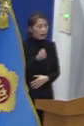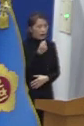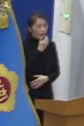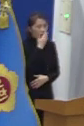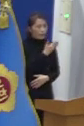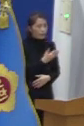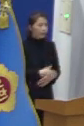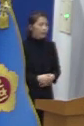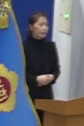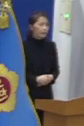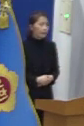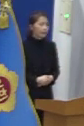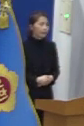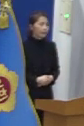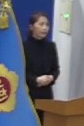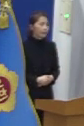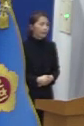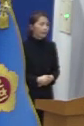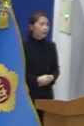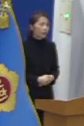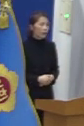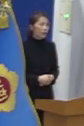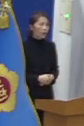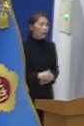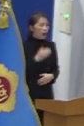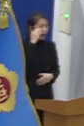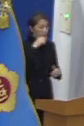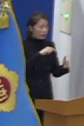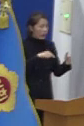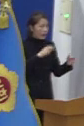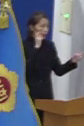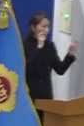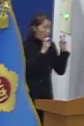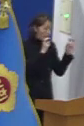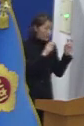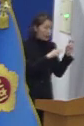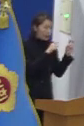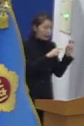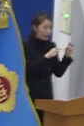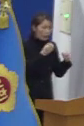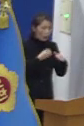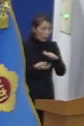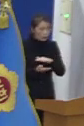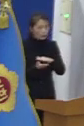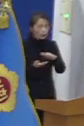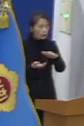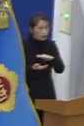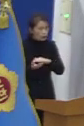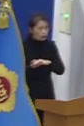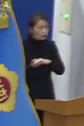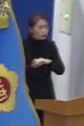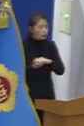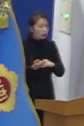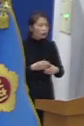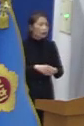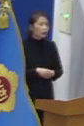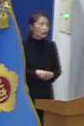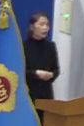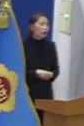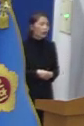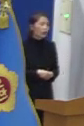또한 국내 기업들은 재생에너지 확보로 수출 경쟁력을 갖추게 됩니다.